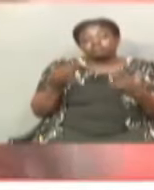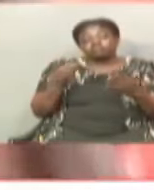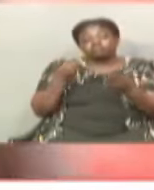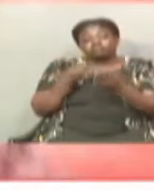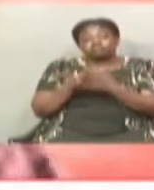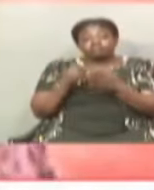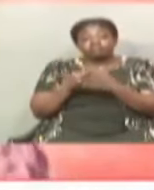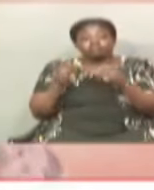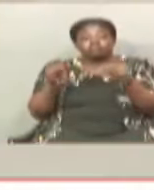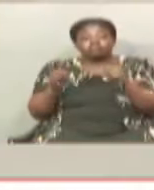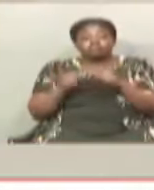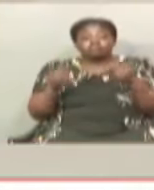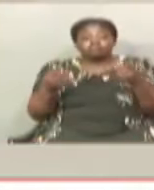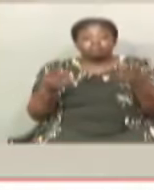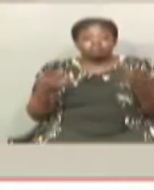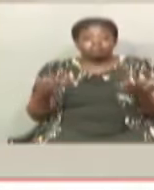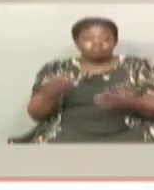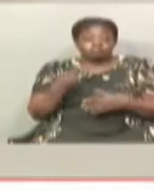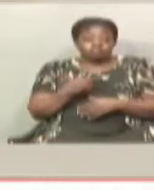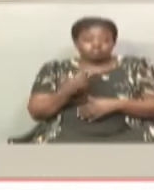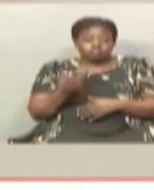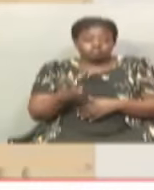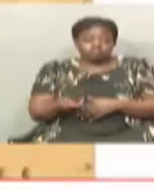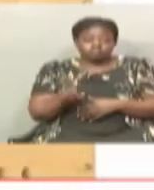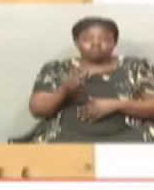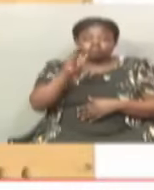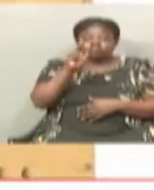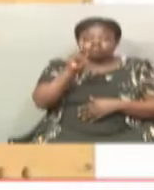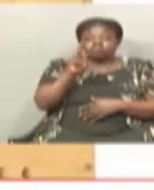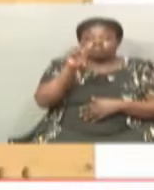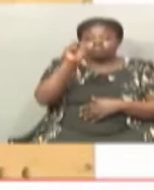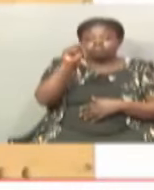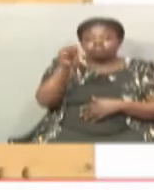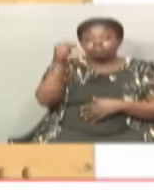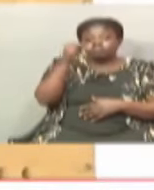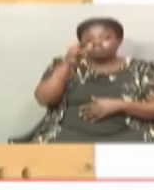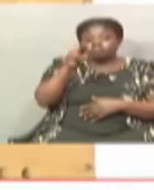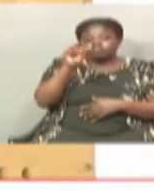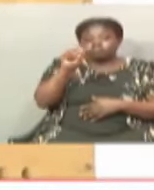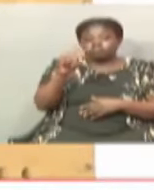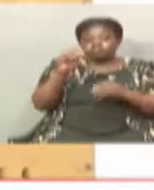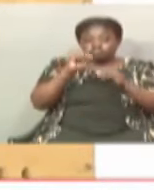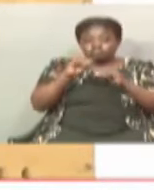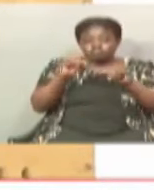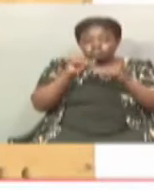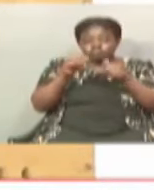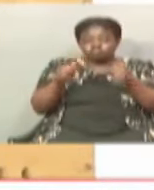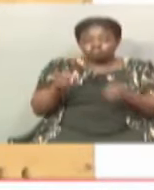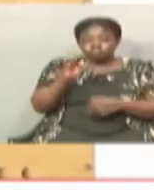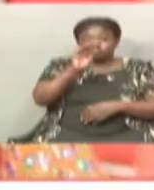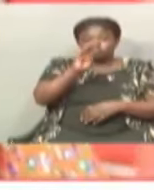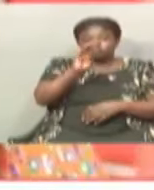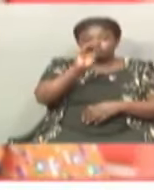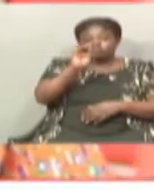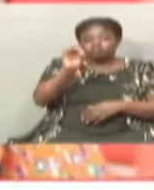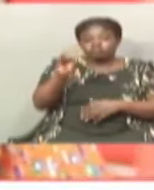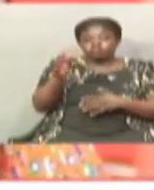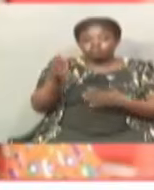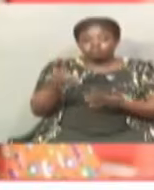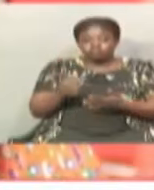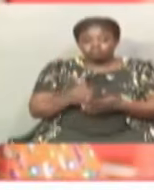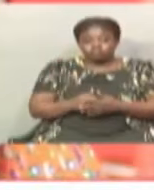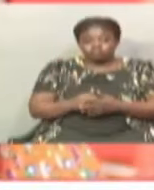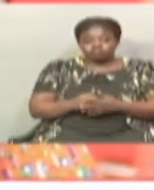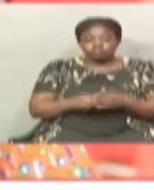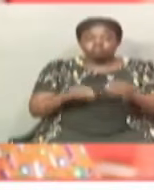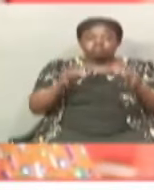kasente nga eucalyptus. Steven Kunihira ne Alice Kanga bagenda kusomesa ku njuki n'ebivaamu. Tugenda